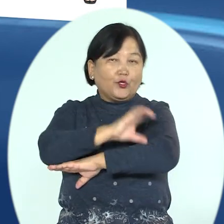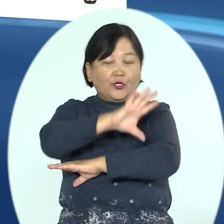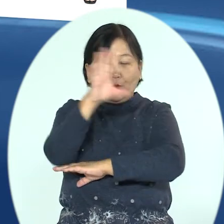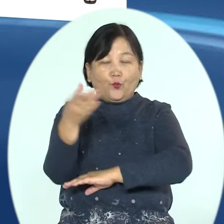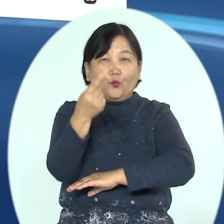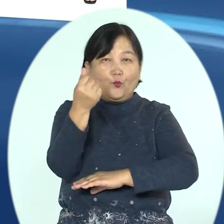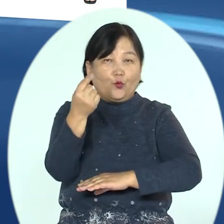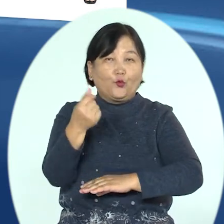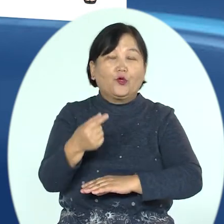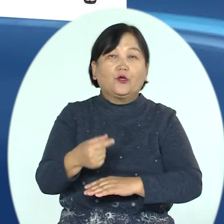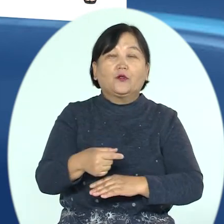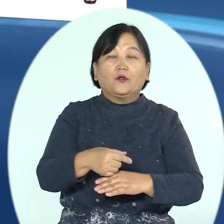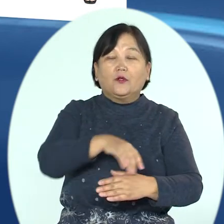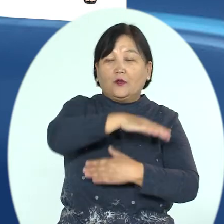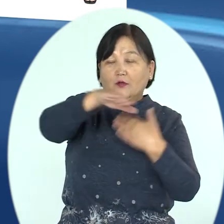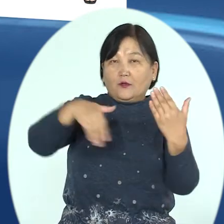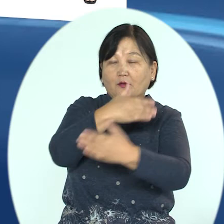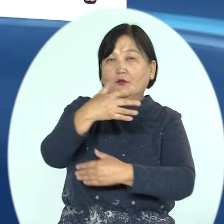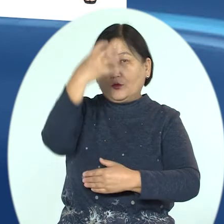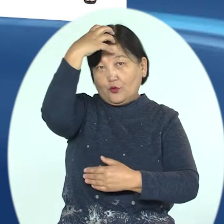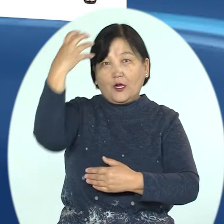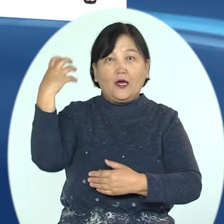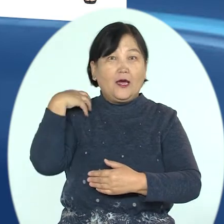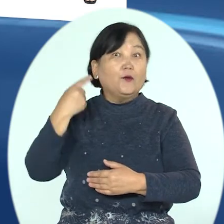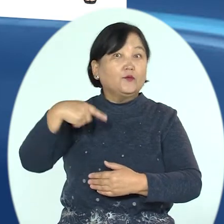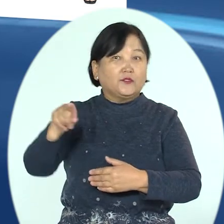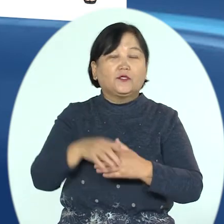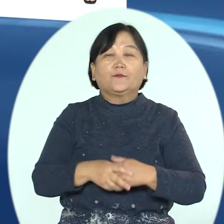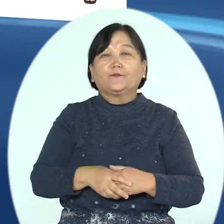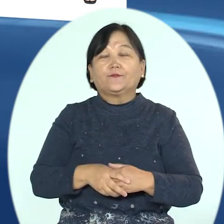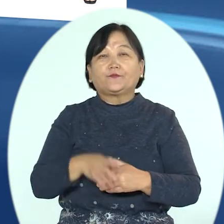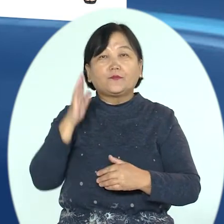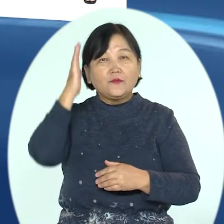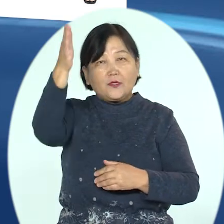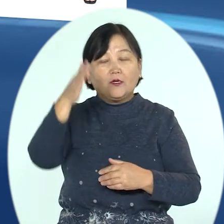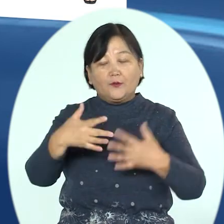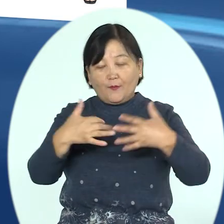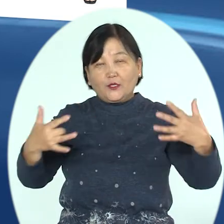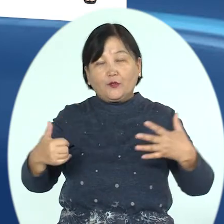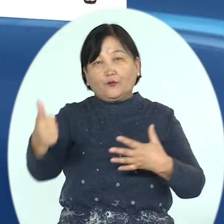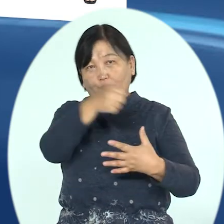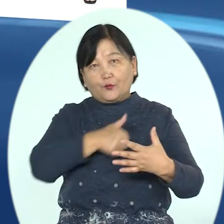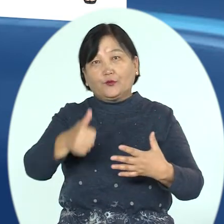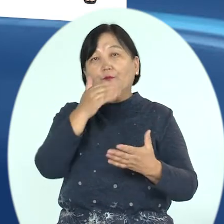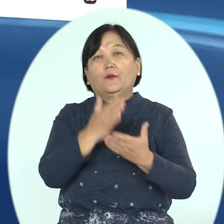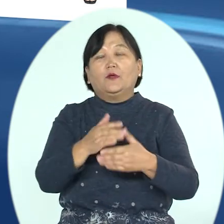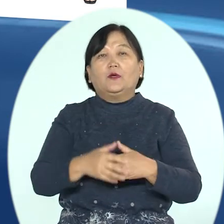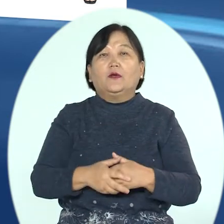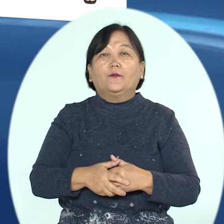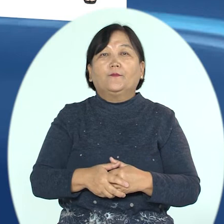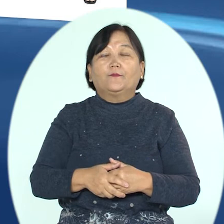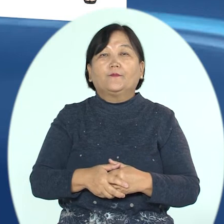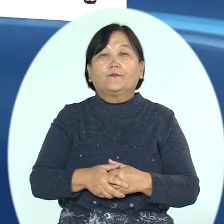буцалтгүй тусламжийг бол хамрагдах бол үндсэн шаардлагын тэгээд цаашдаа бүрдүүлэх бичиг баримтууд бол байгаа. Энийг